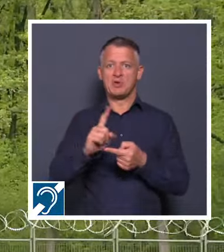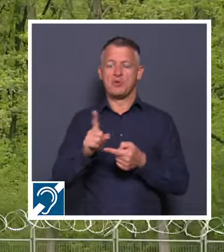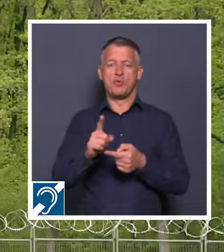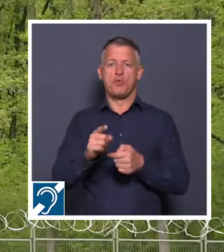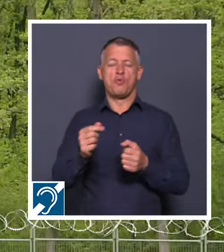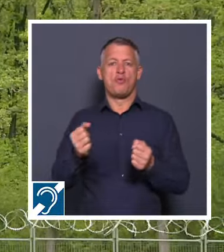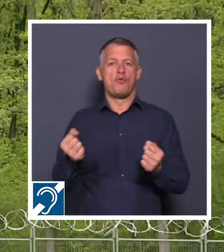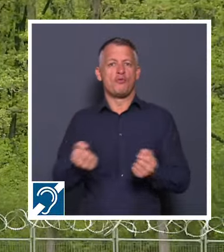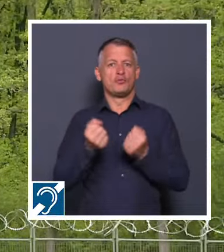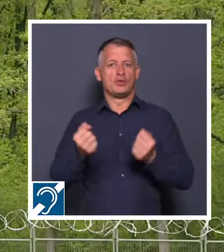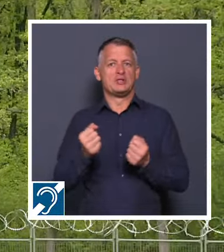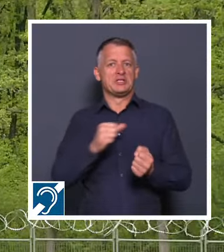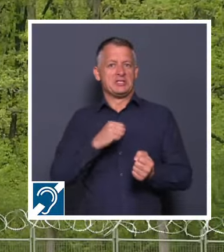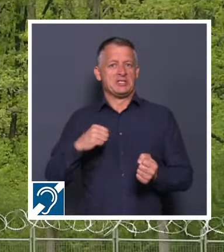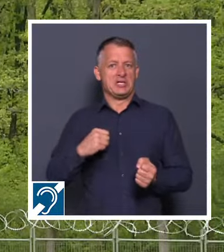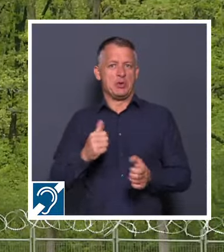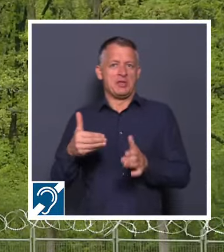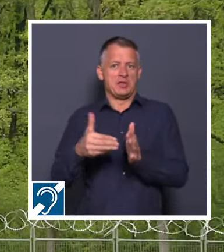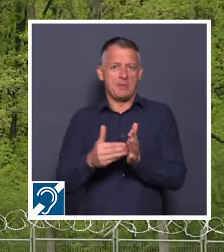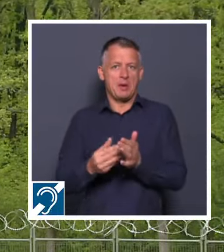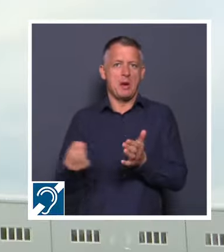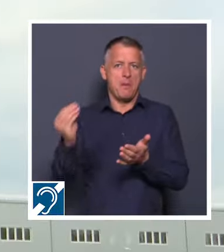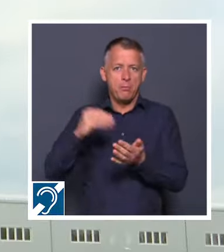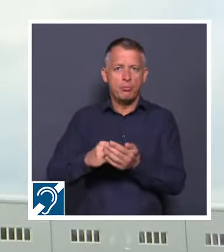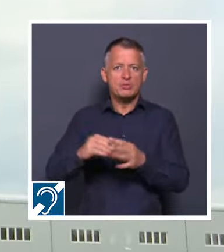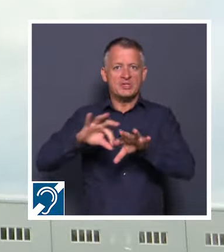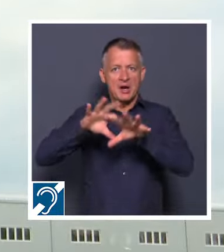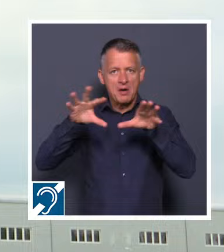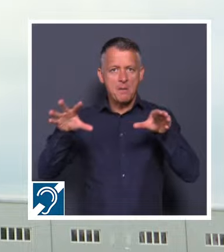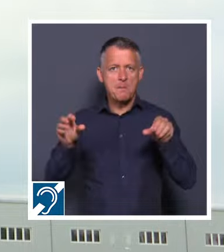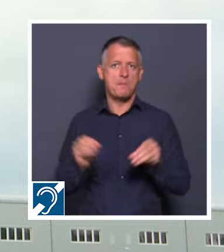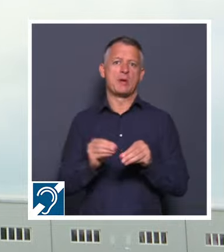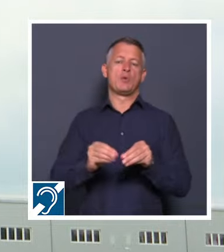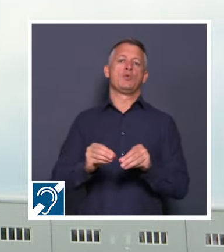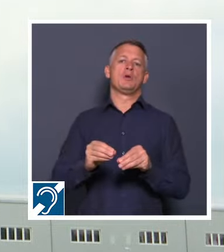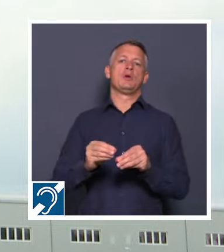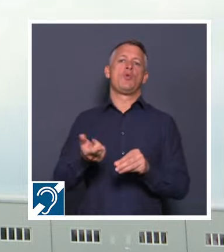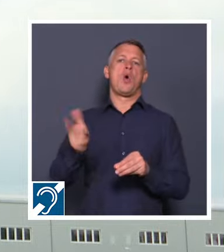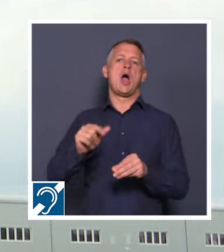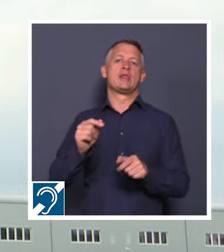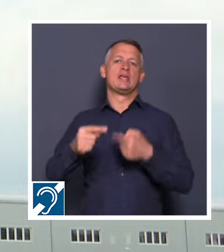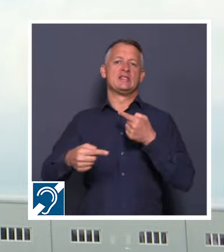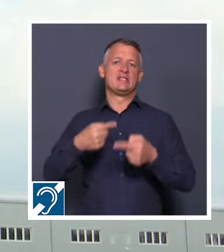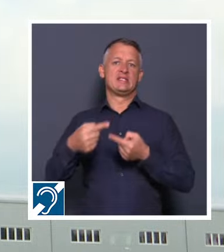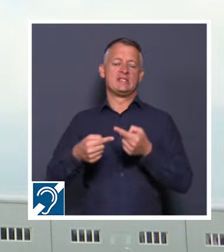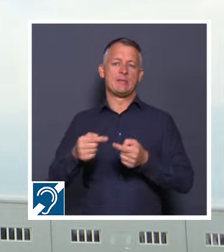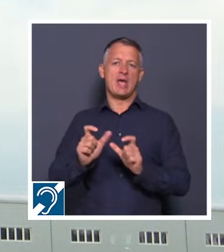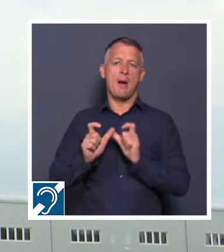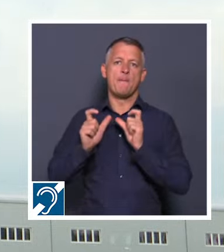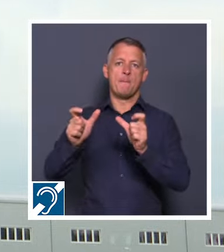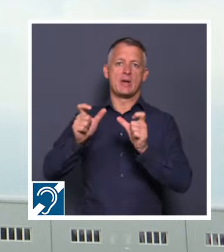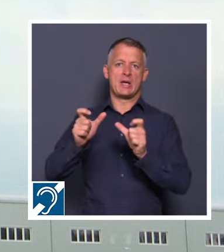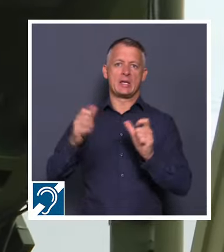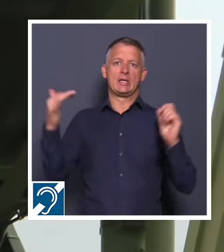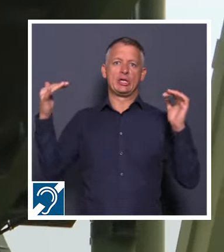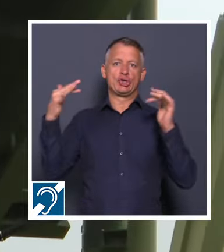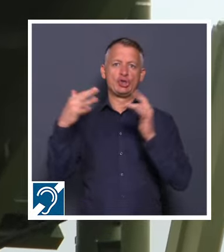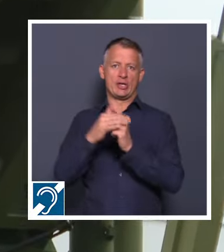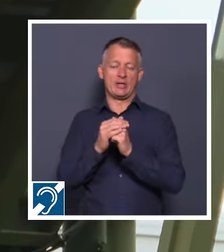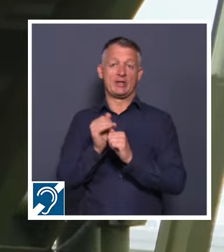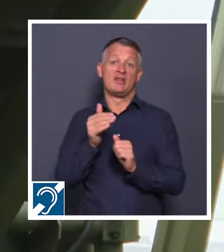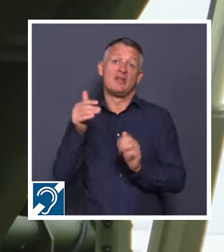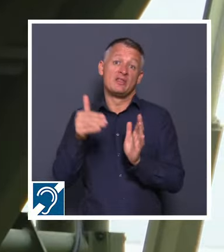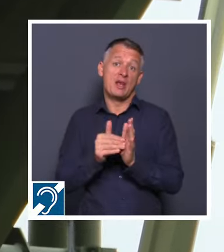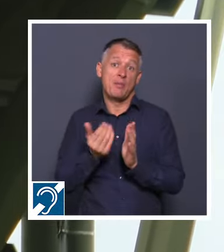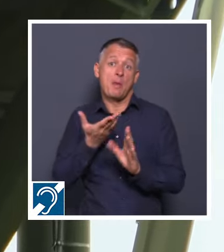Ele trebuie să fie integrate într-o concepție strategică de apărare a spațiului aerian. De aceea este nevoie de mai multe